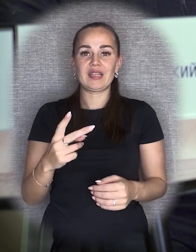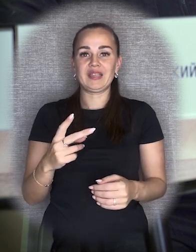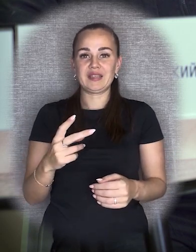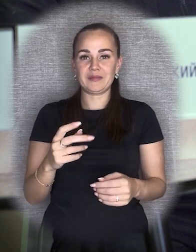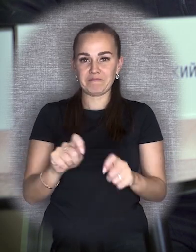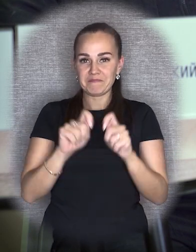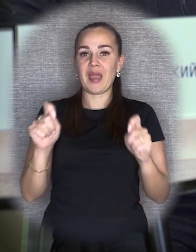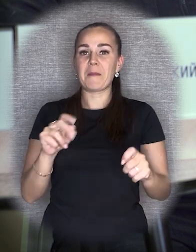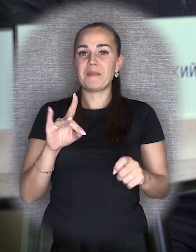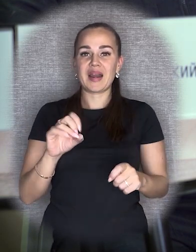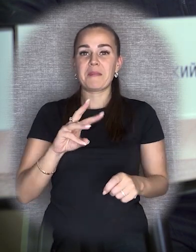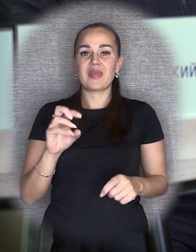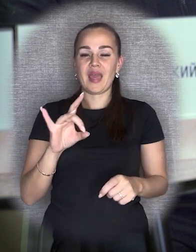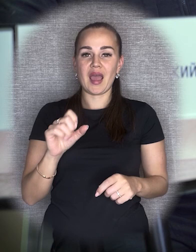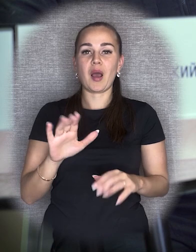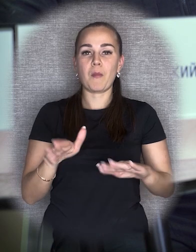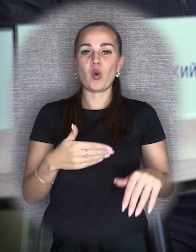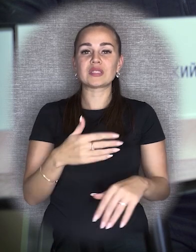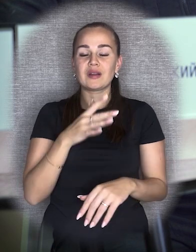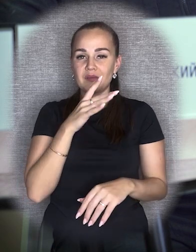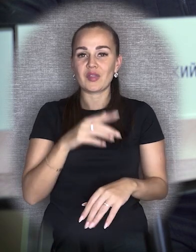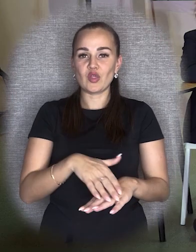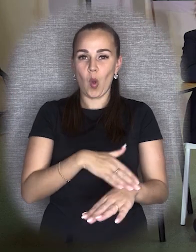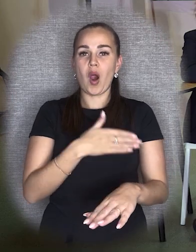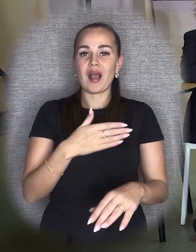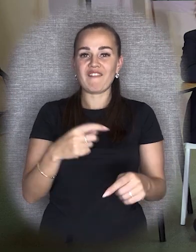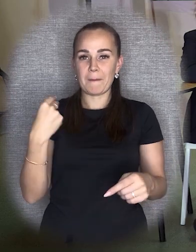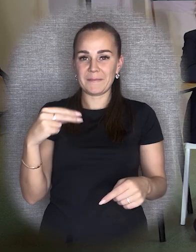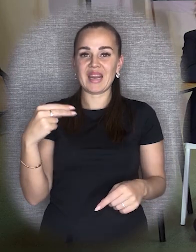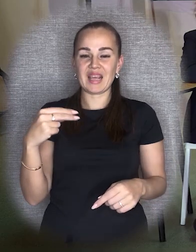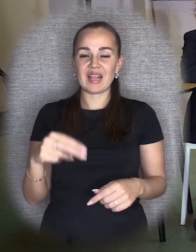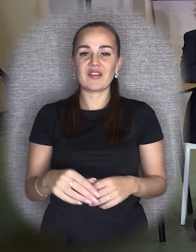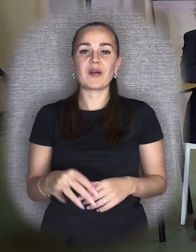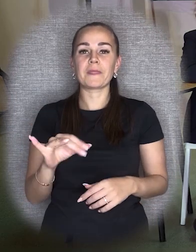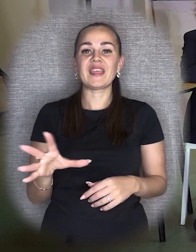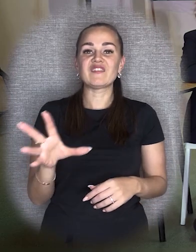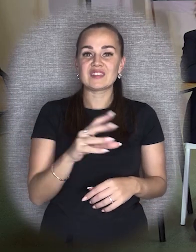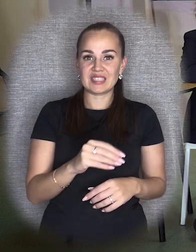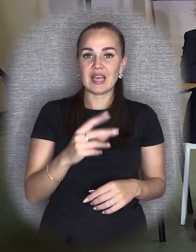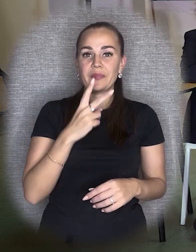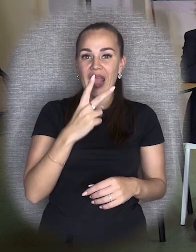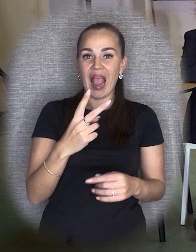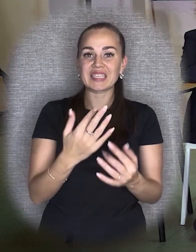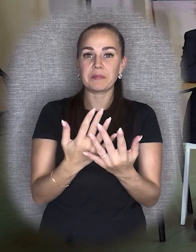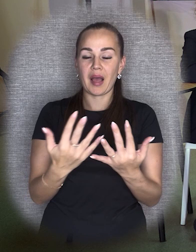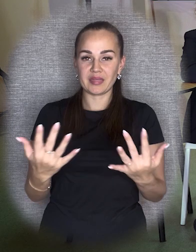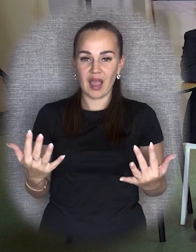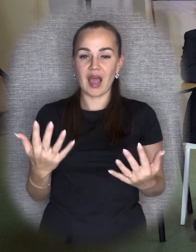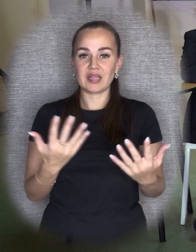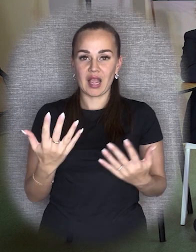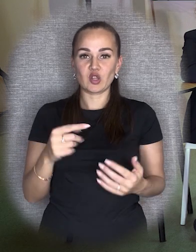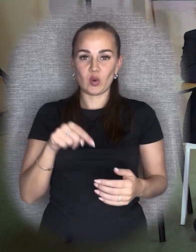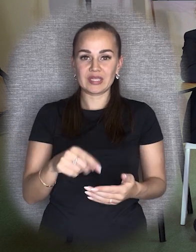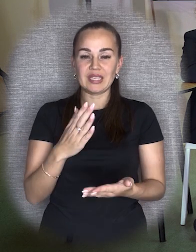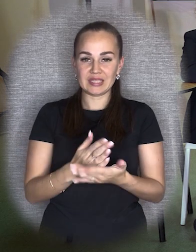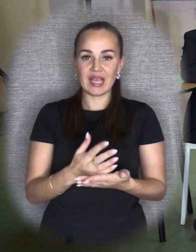представления после очень-очень долгого перерыва. Вообще, почти все экспонаты, которые представлены на выставке, а их